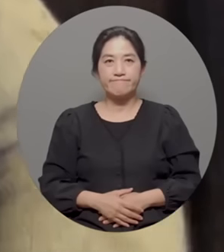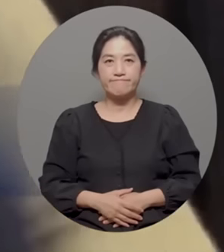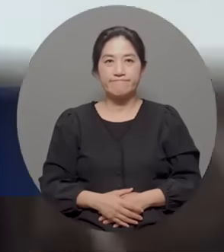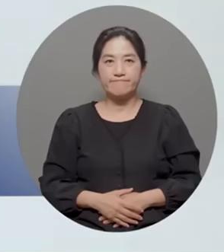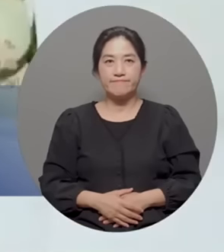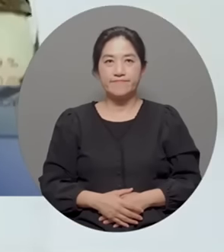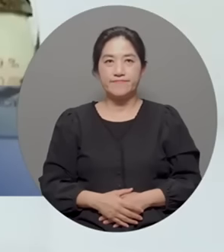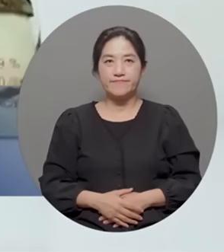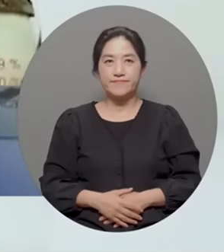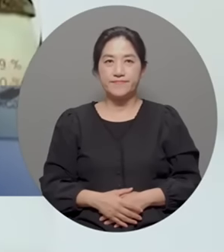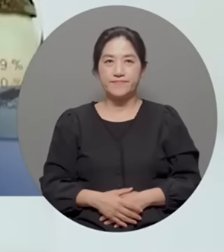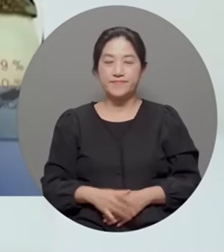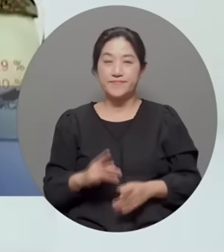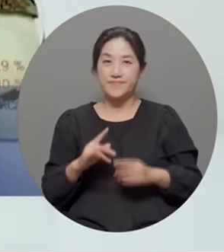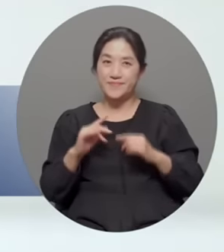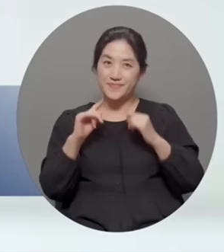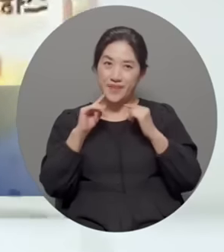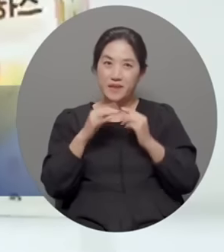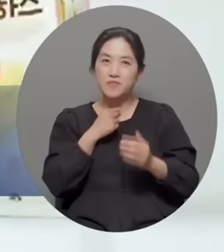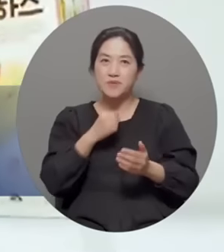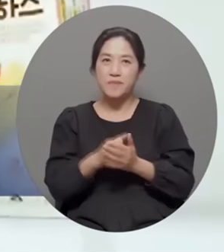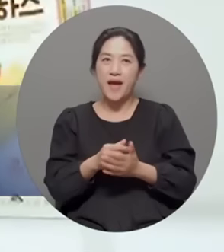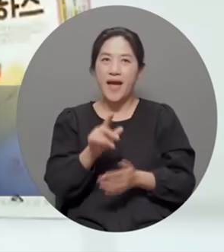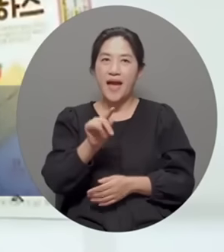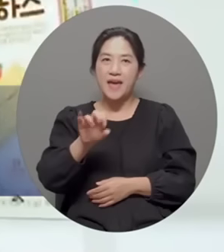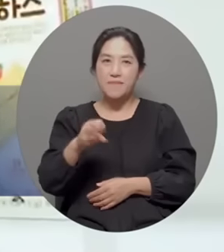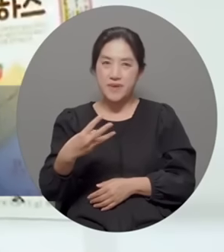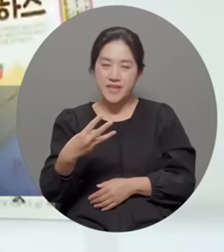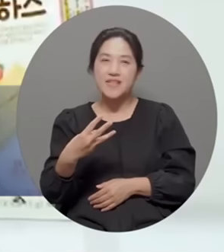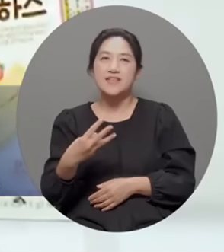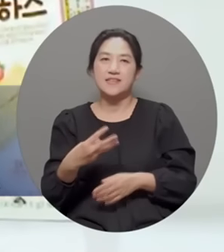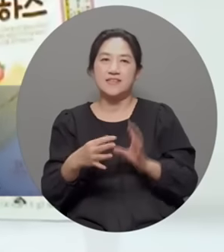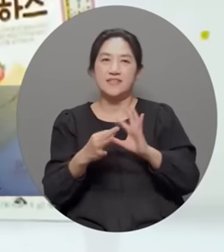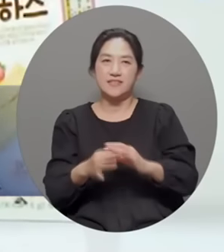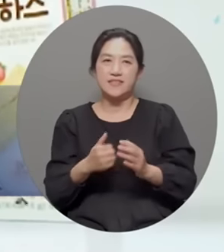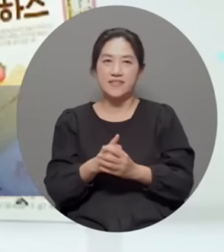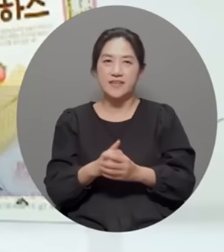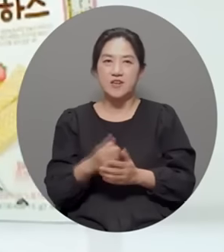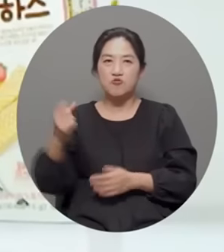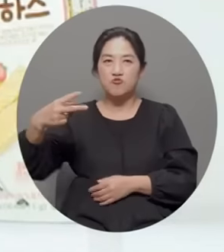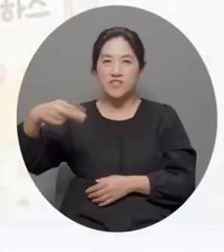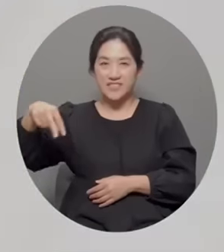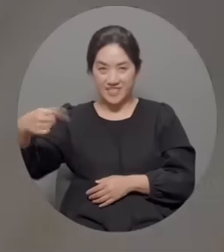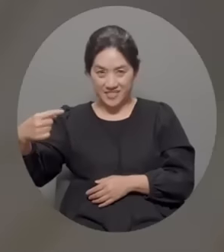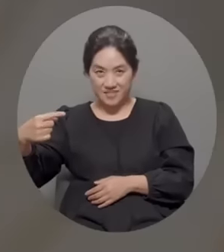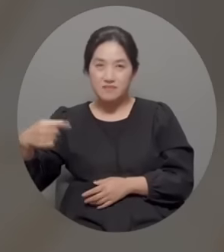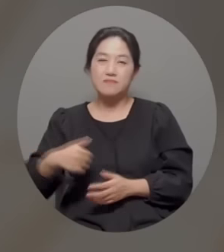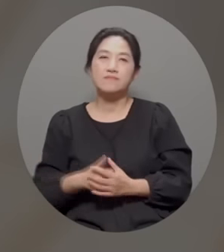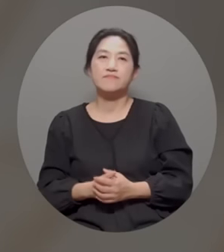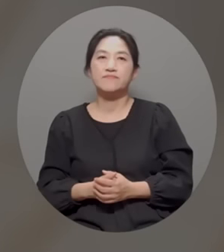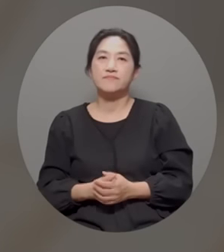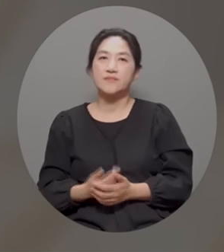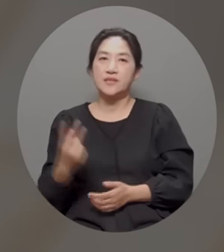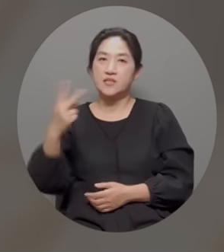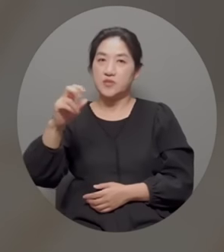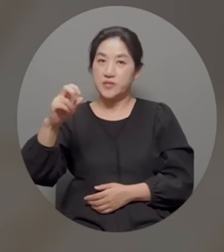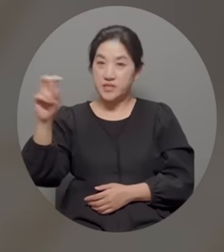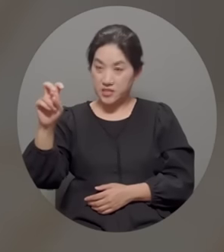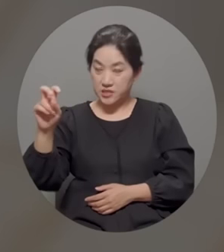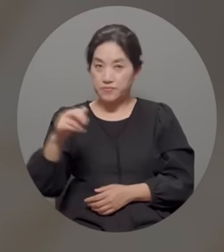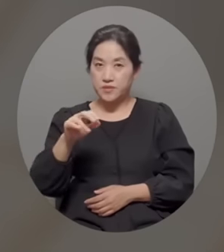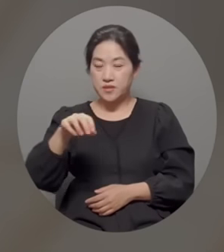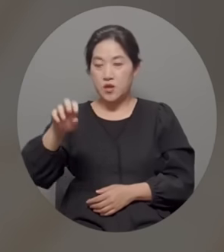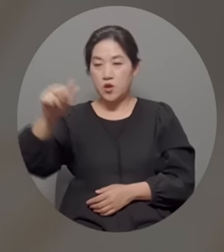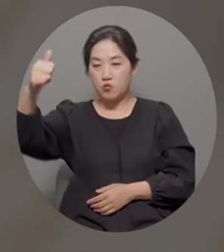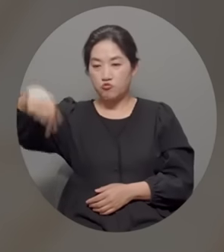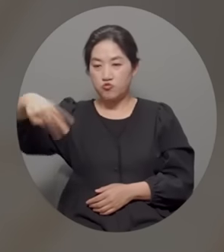깜찍해지고 싶다면 아이밀 곡물바. 대한민국 대표 유식 후디스 아이밀. 지난 2020년 일동